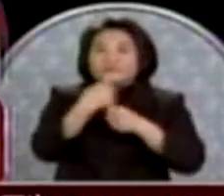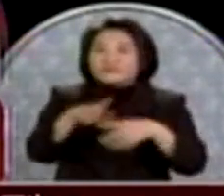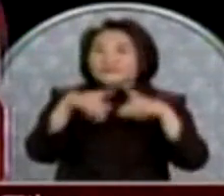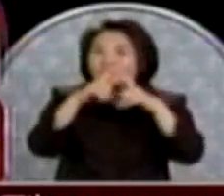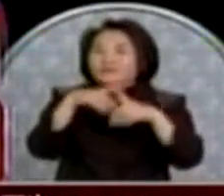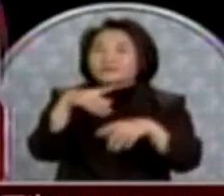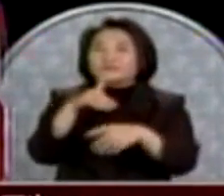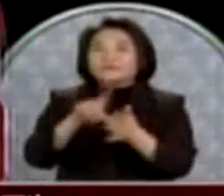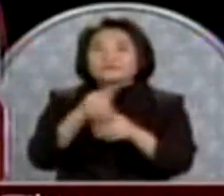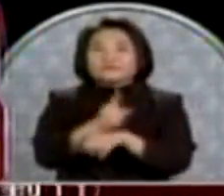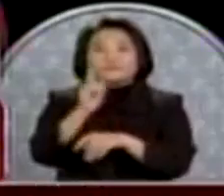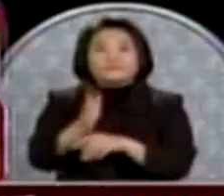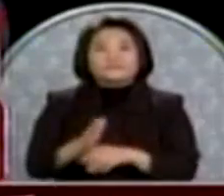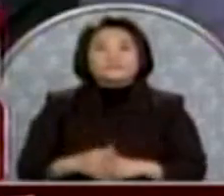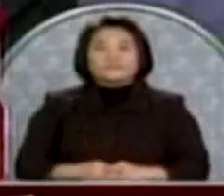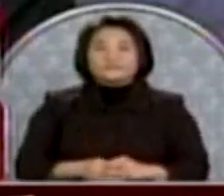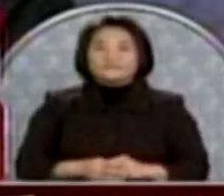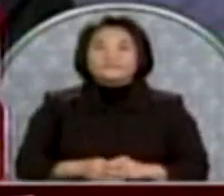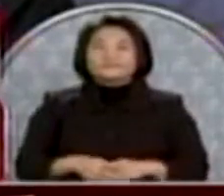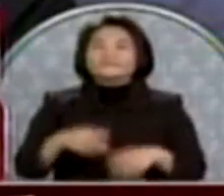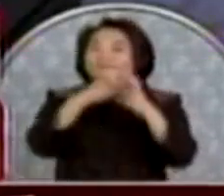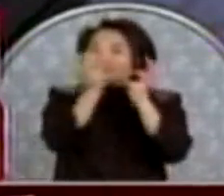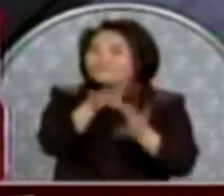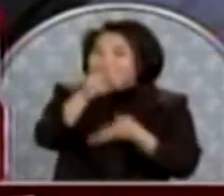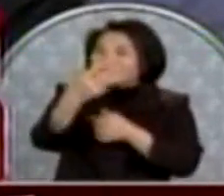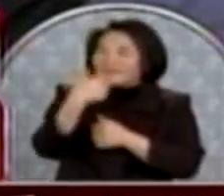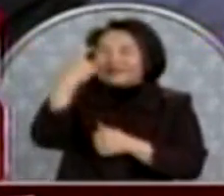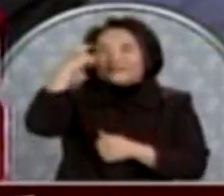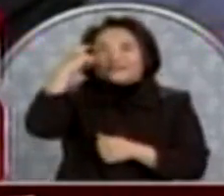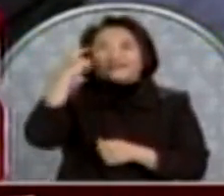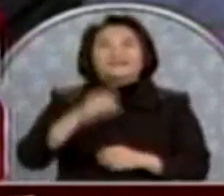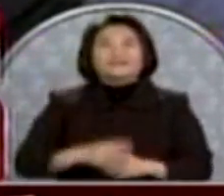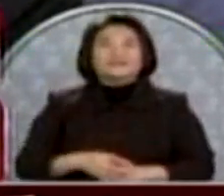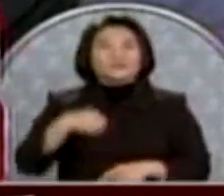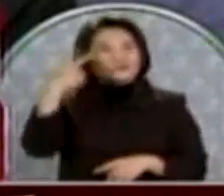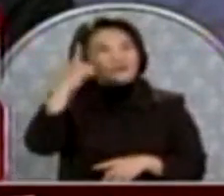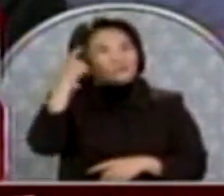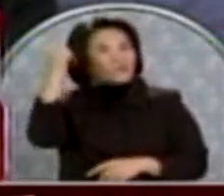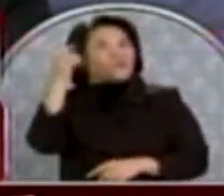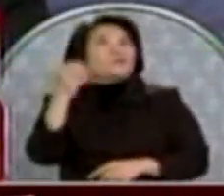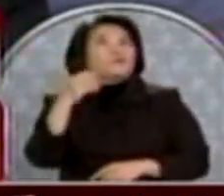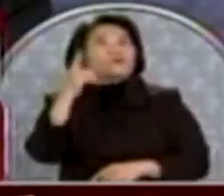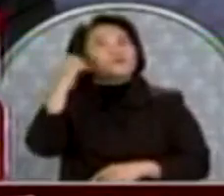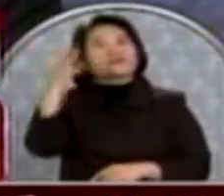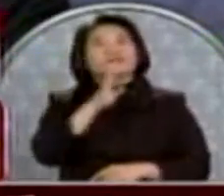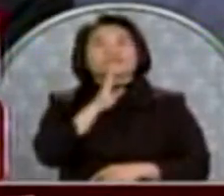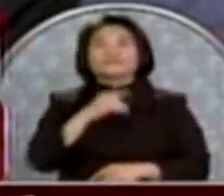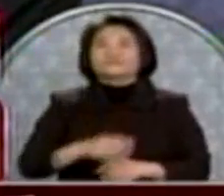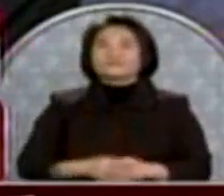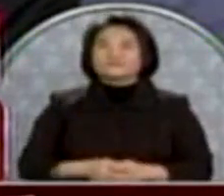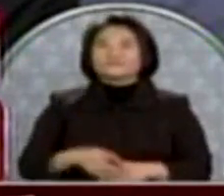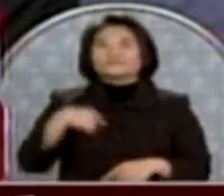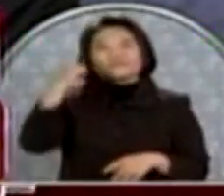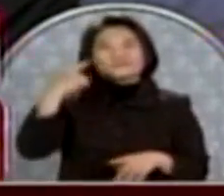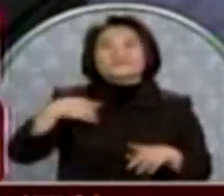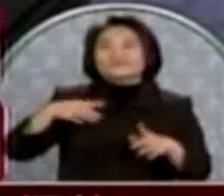马英九先生回答，时间是1分30秒。 杨先提出来这个构想啊，我觉得很有创意啊，我很愿意